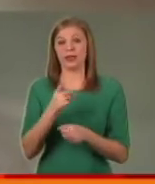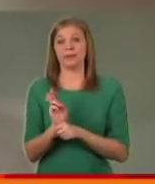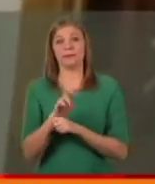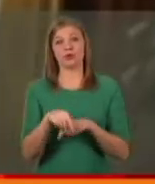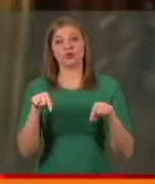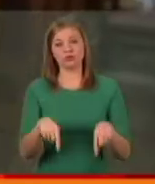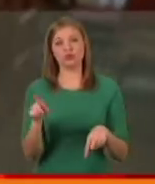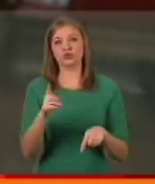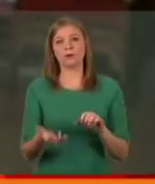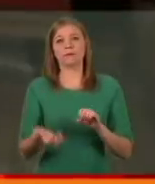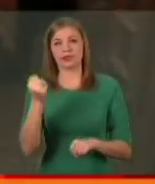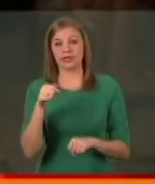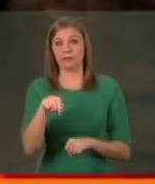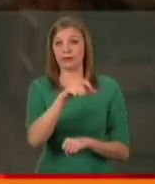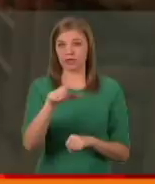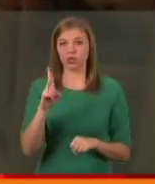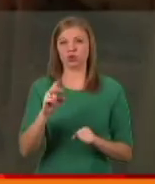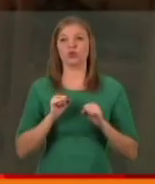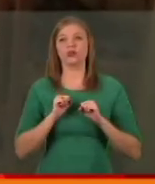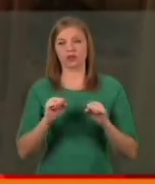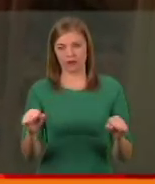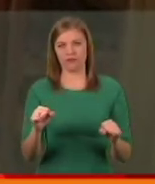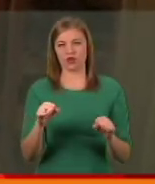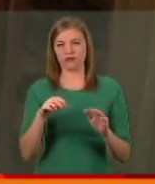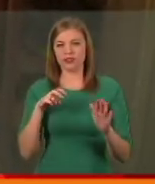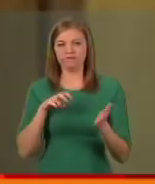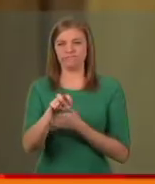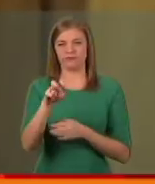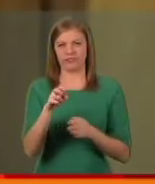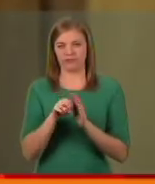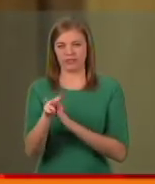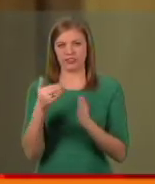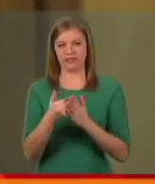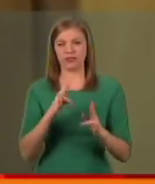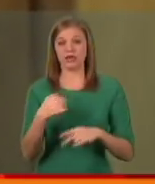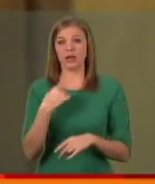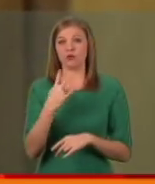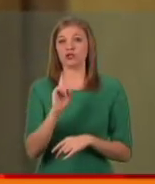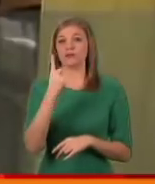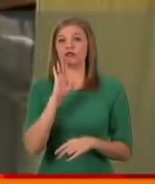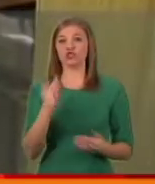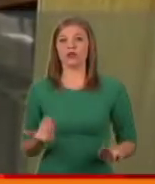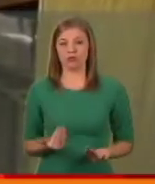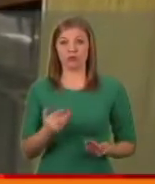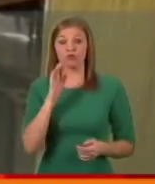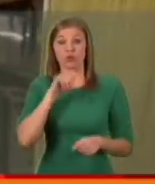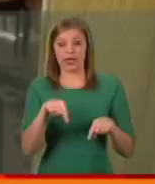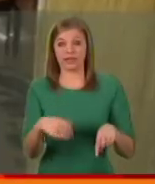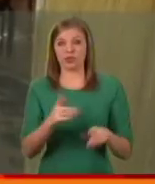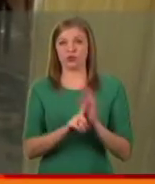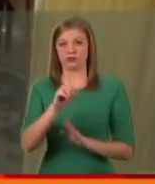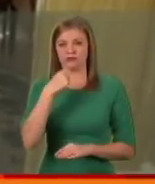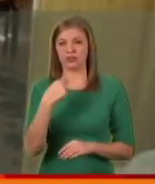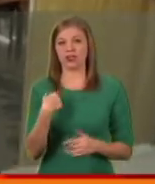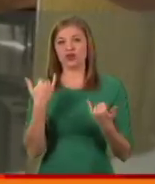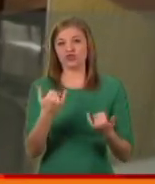Приходить сюди, аби підтримати тих, хто наважився вирватися від тирана. Я просто перша жінка в Україні, яка об цьому заговорила. І тому